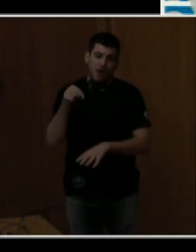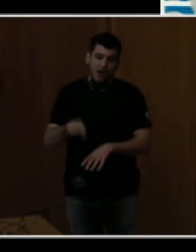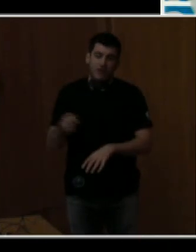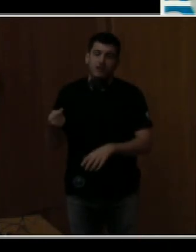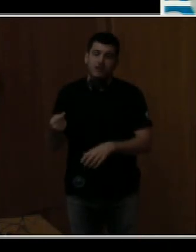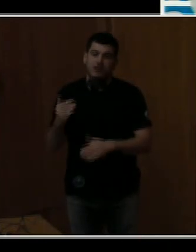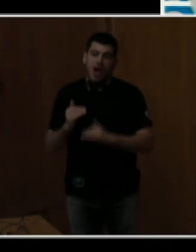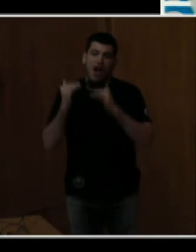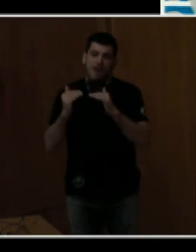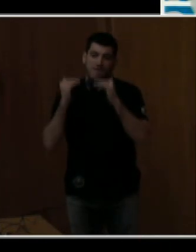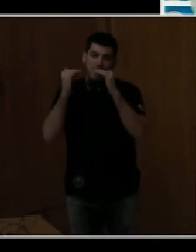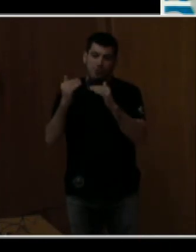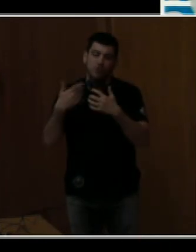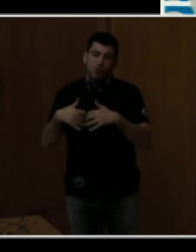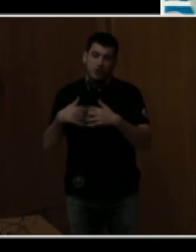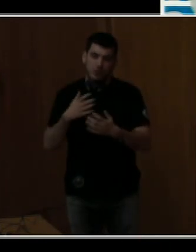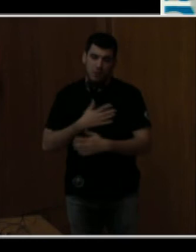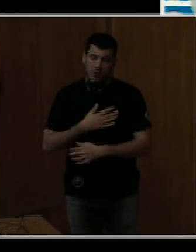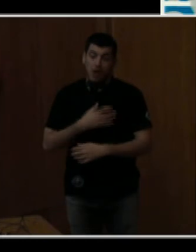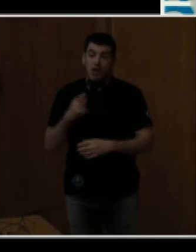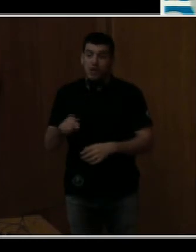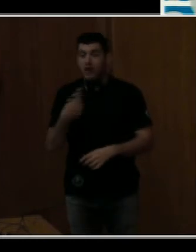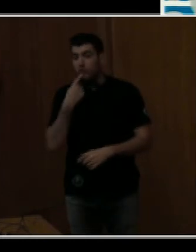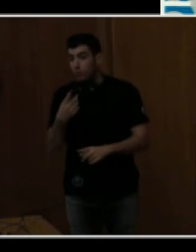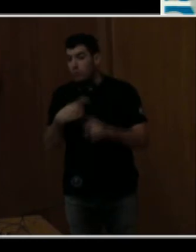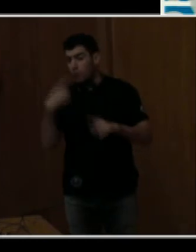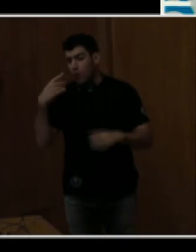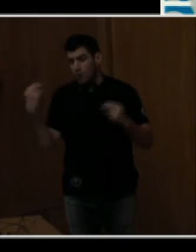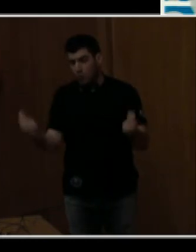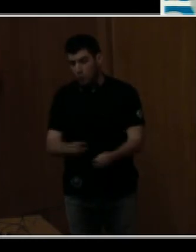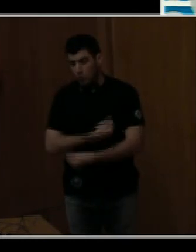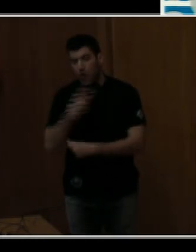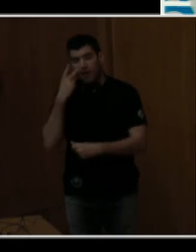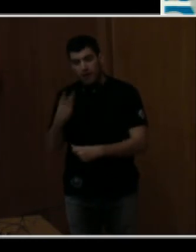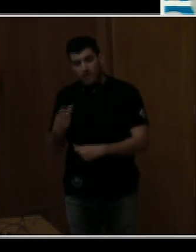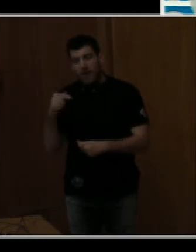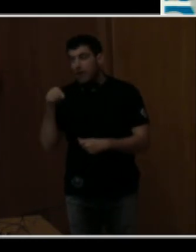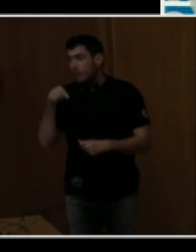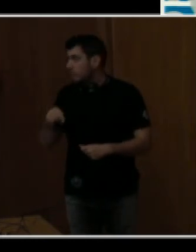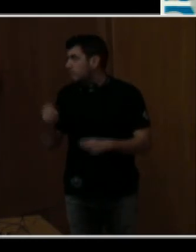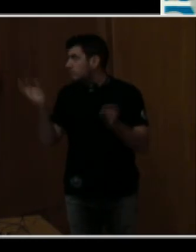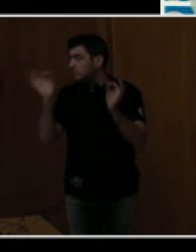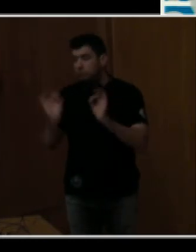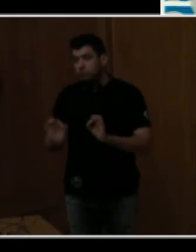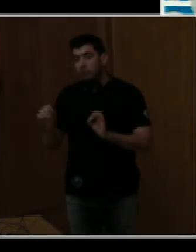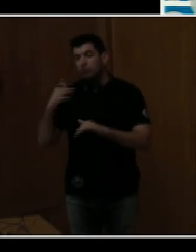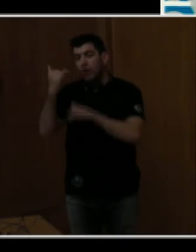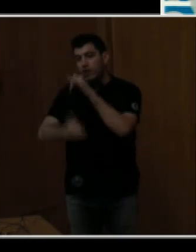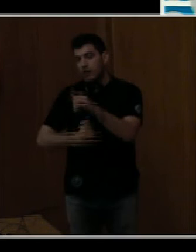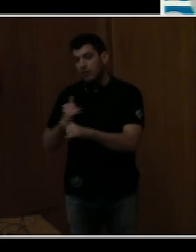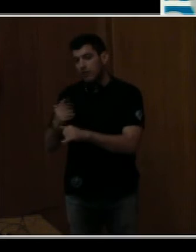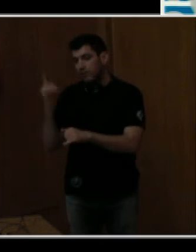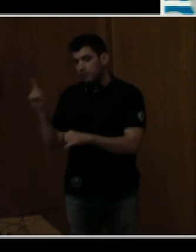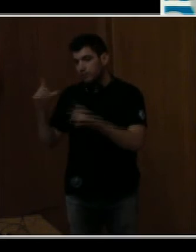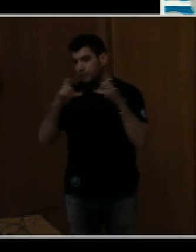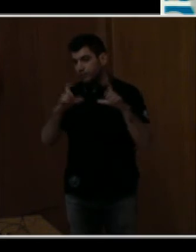συστημάτων. Για να σου το πω με όσο πιο απλό τρόπο μπορώ, βρήκα δύο infographics στο ίντερνετ, στα οποία μπορείτε να